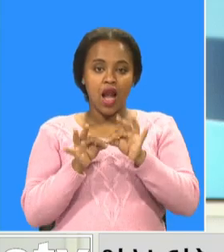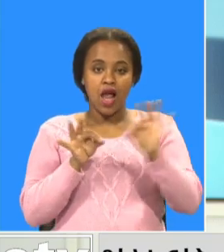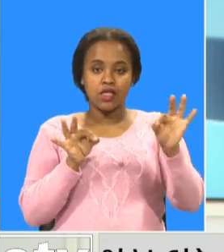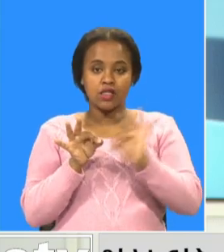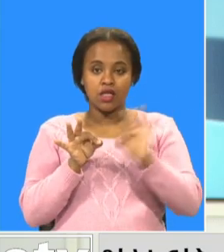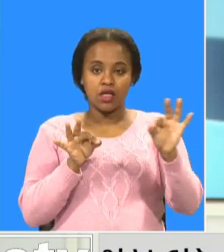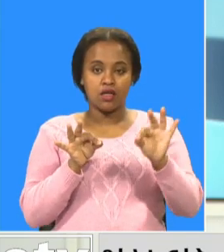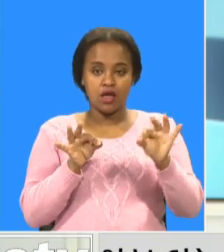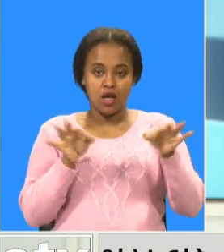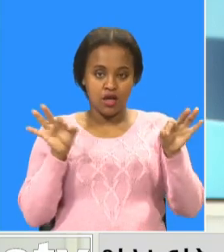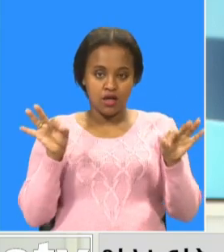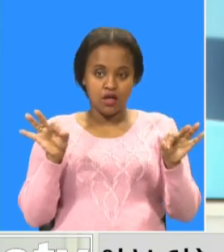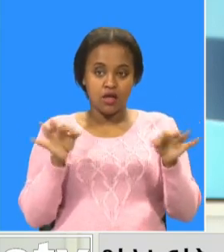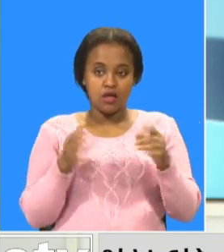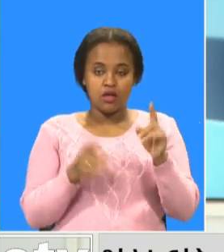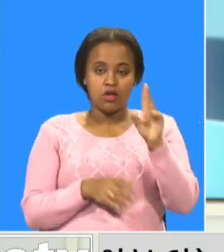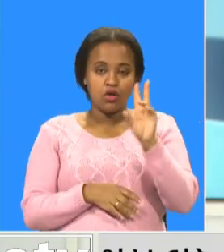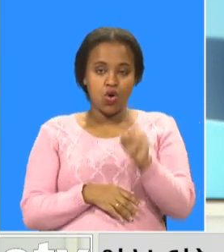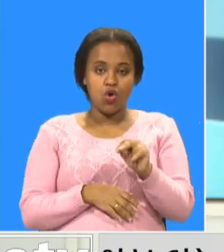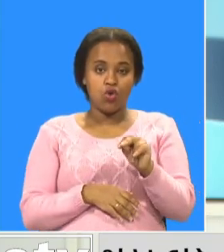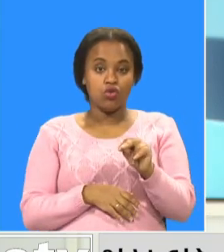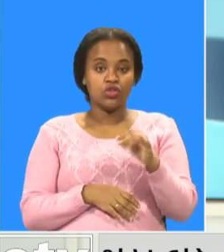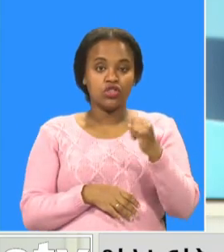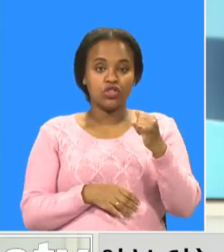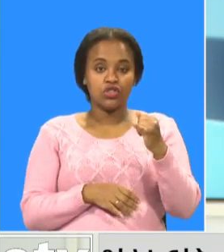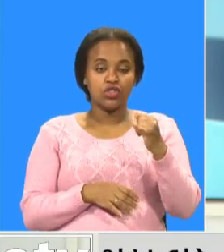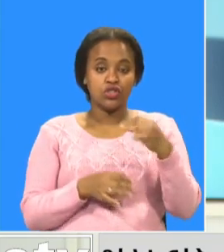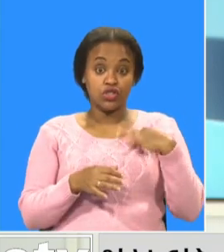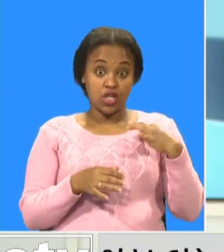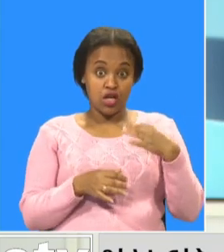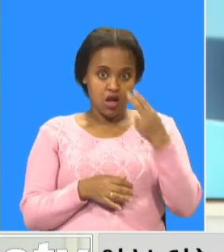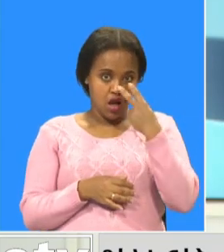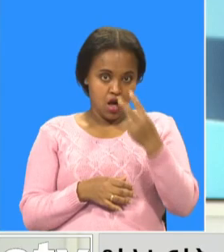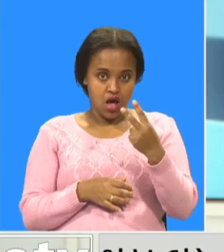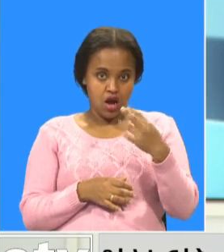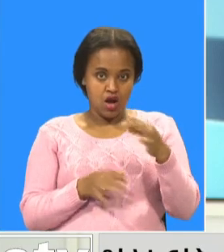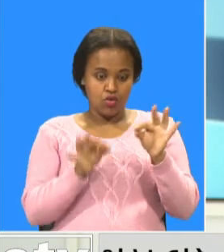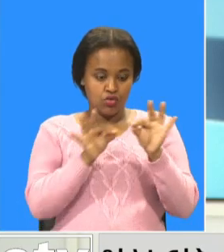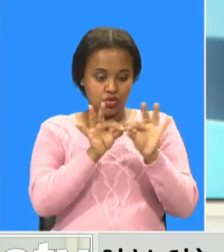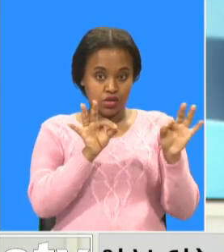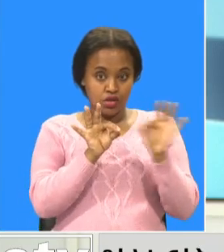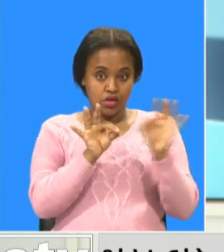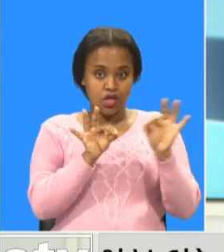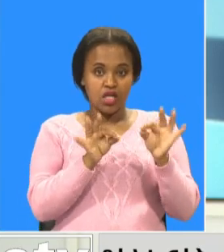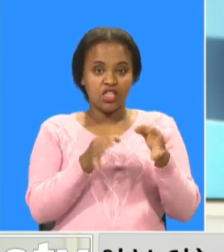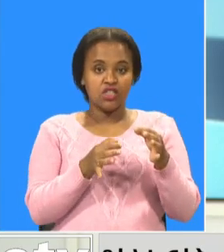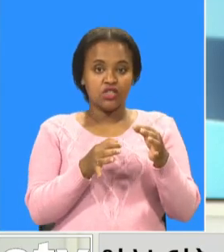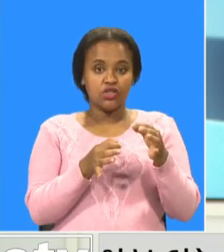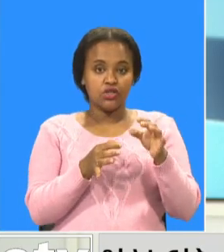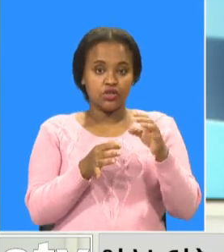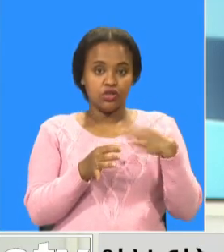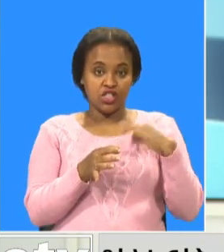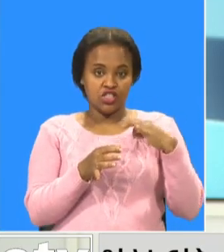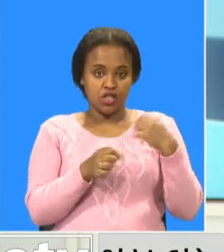የተሰሩ ማንጠልጣያዎችም አያለው እሱ ስህተት ነው። ምንድነው መሆን ያለበት? ፕላስቲክ ነው መሆን ያለበት። ፕላስቲኩ